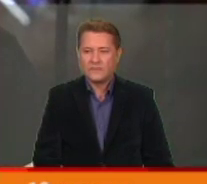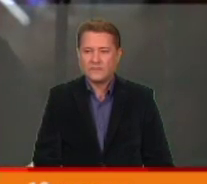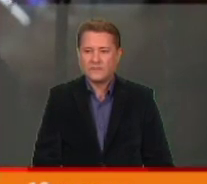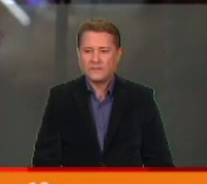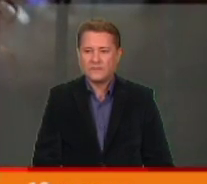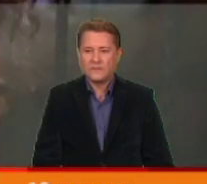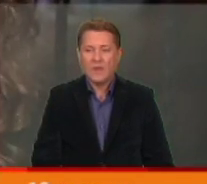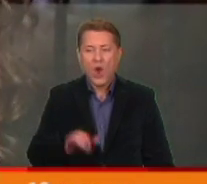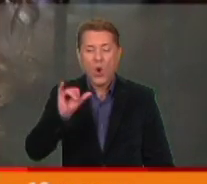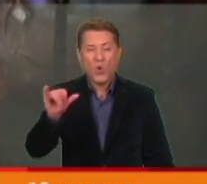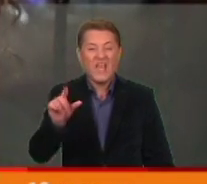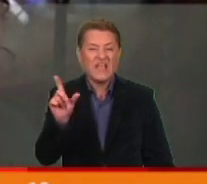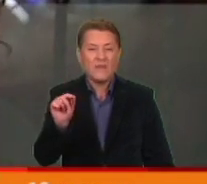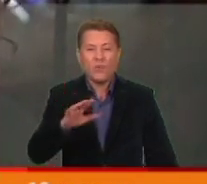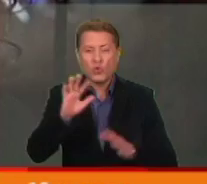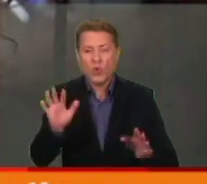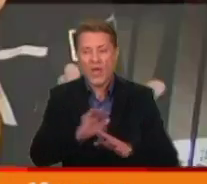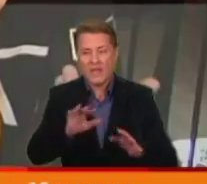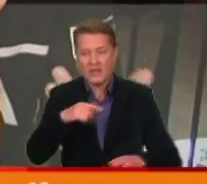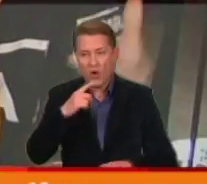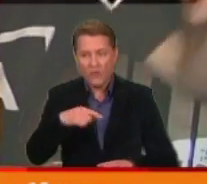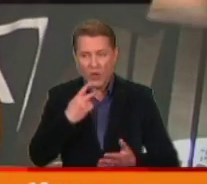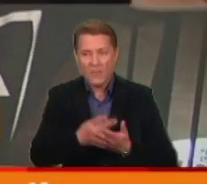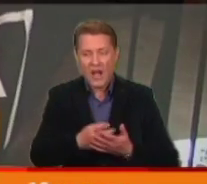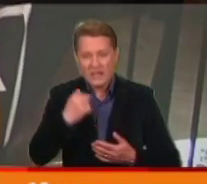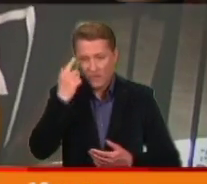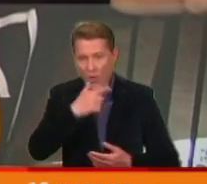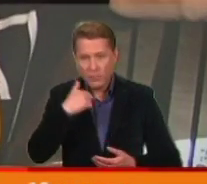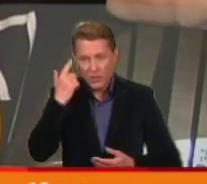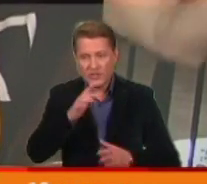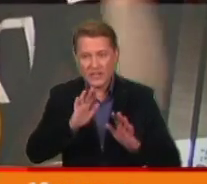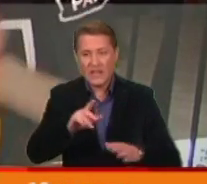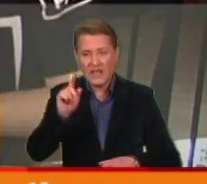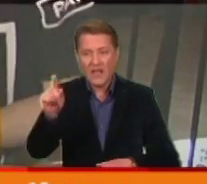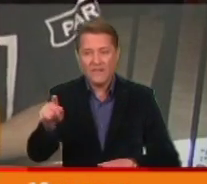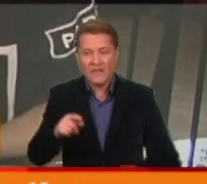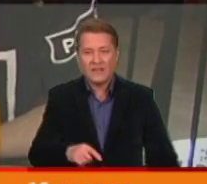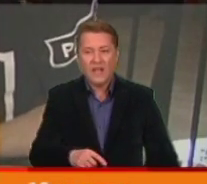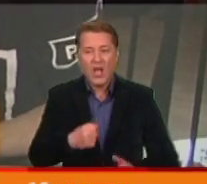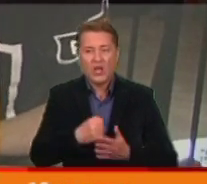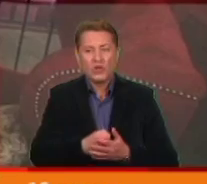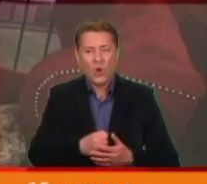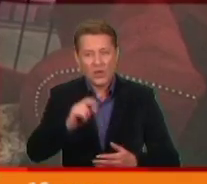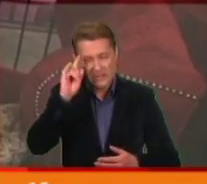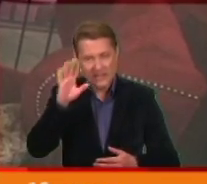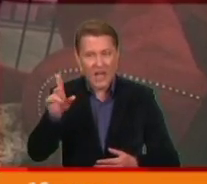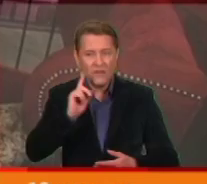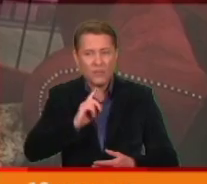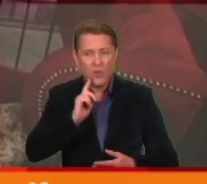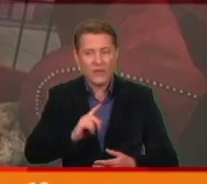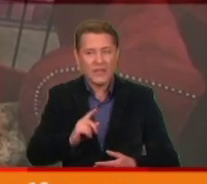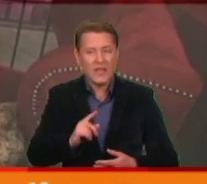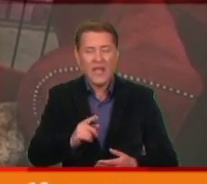Назар у їхньому дуеті досі говорить і показує обличчя тільки він, каже, до умріяної слави поки не